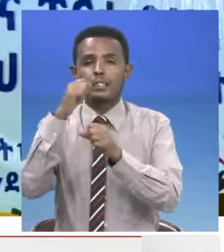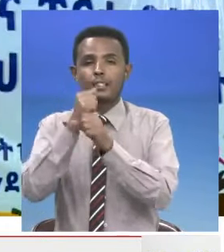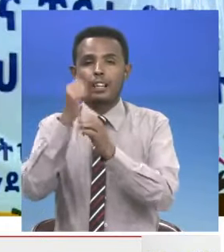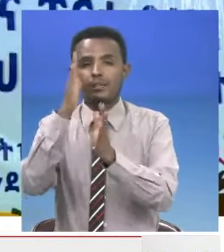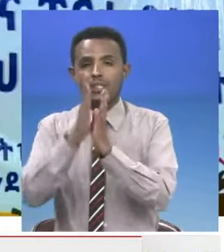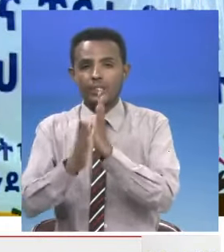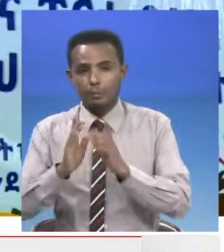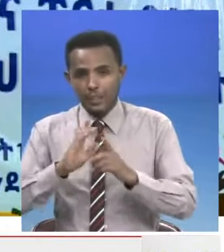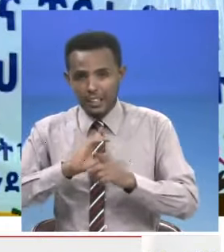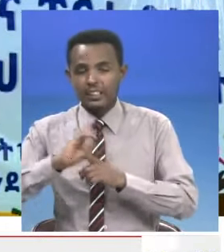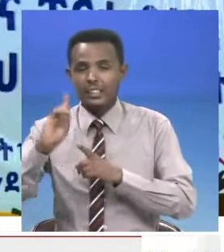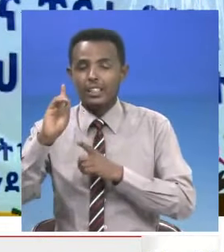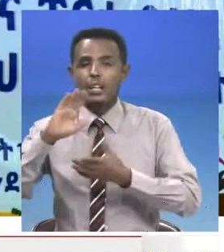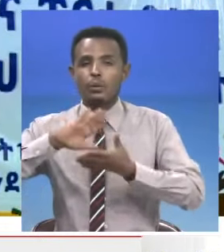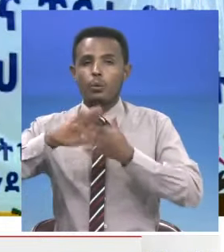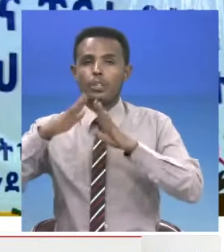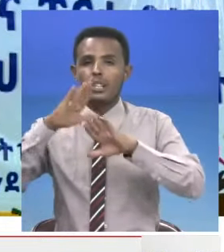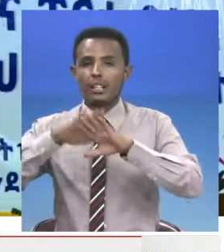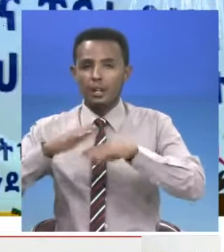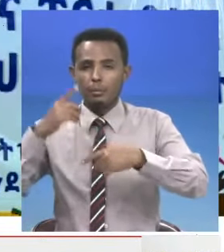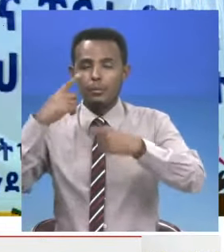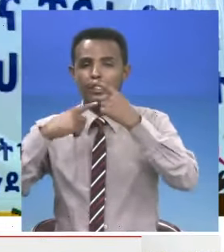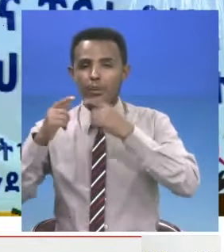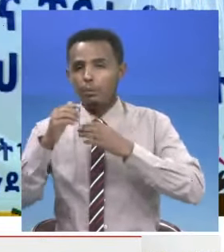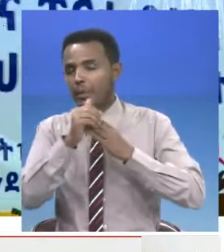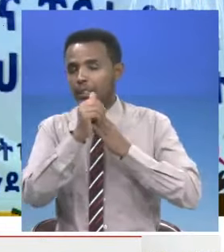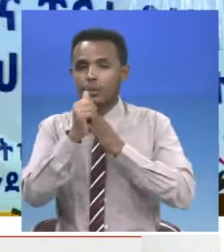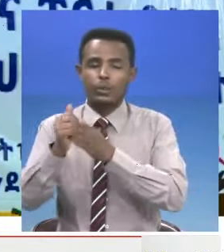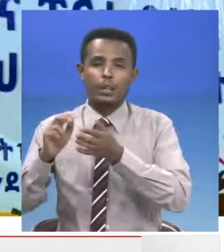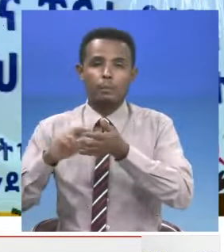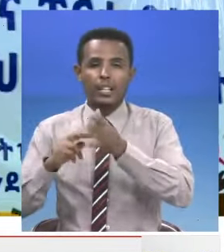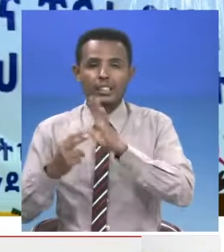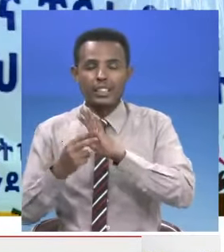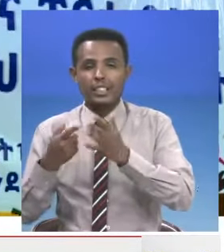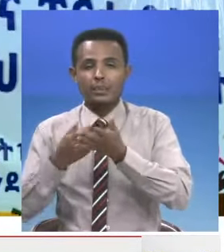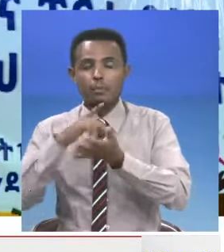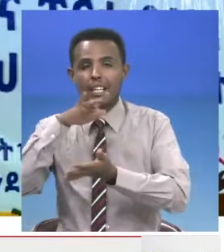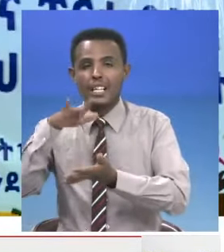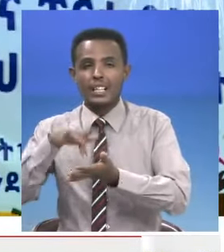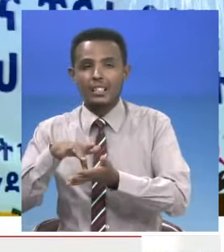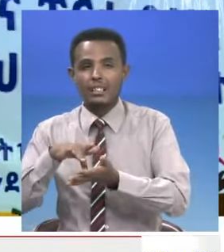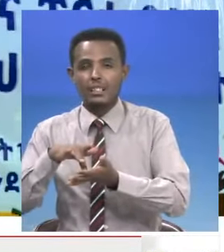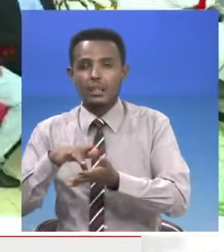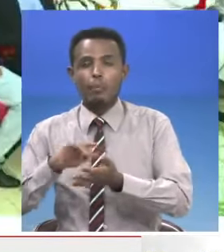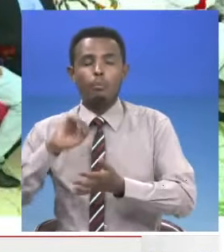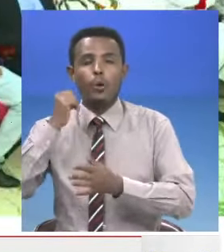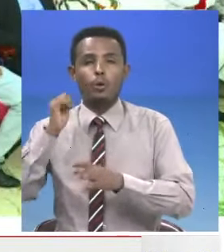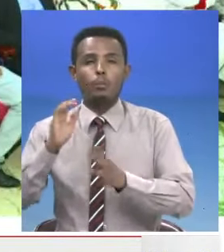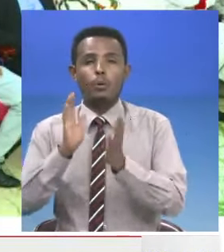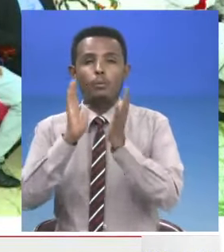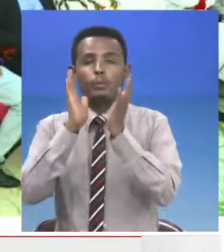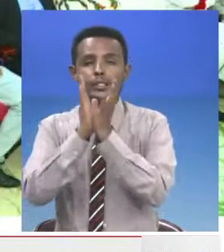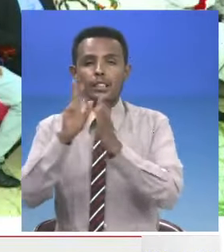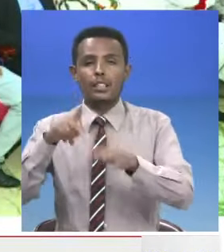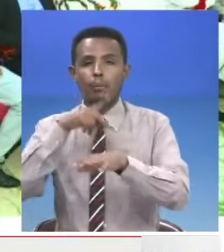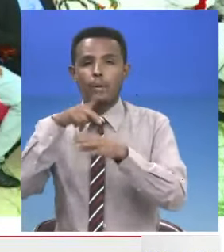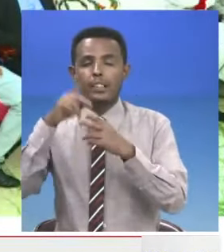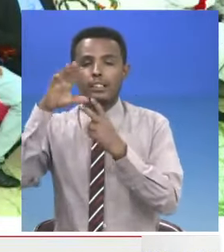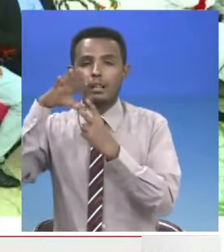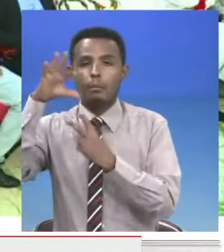ቀጥታ ጎንደር ላይ መጥተው ውይይቱን መርተውታል ማለት ነው። ከነዚህም መካከል እንግዲህ በኦሮሞ ብልጽግና ፓርቲ